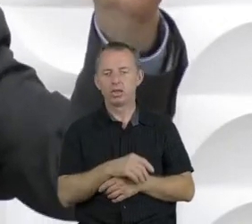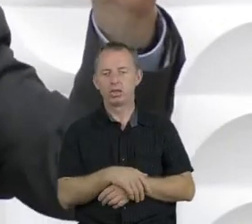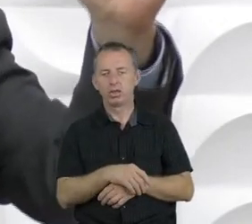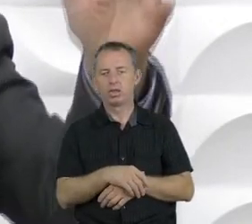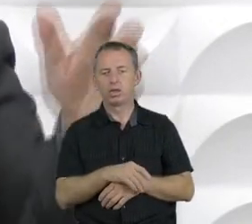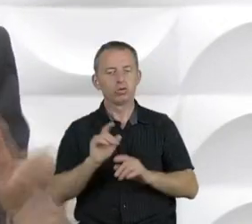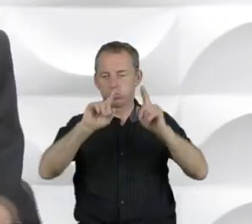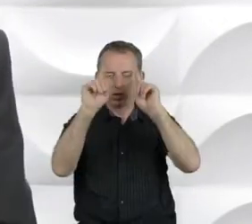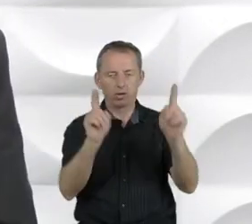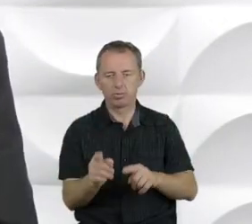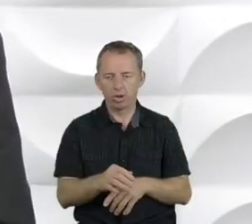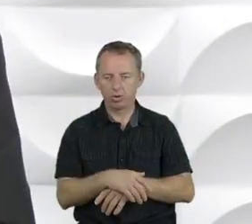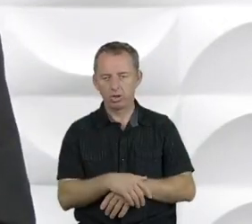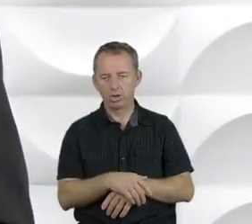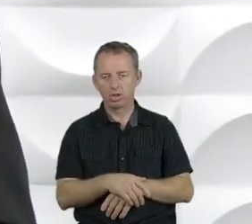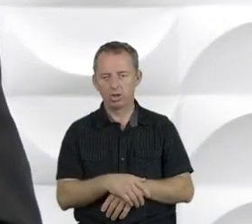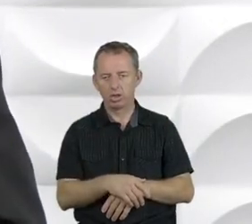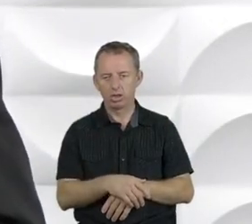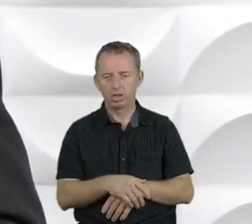Zagrzmiało.